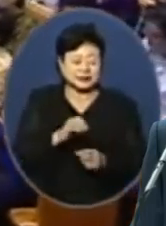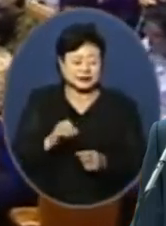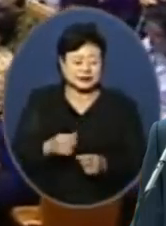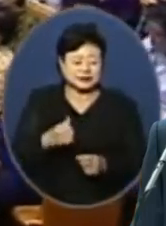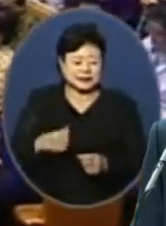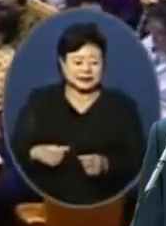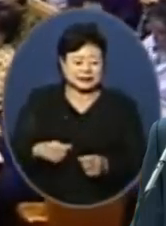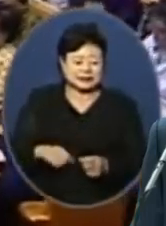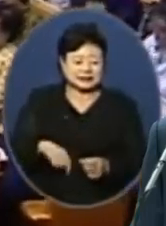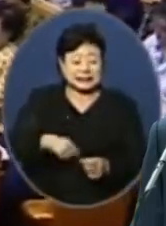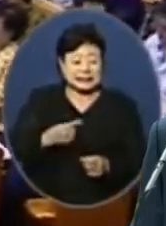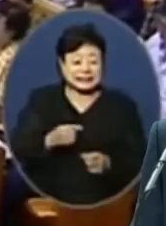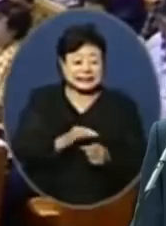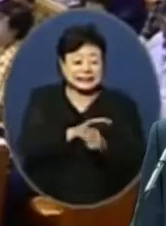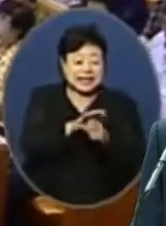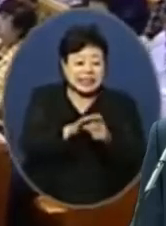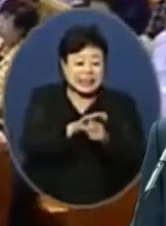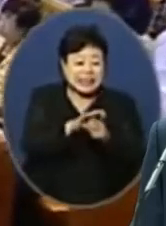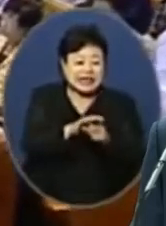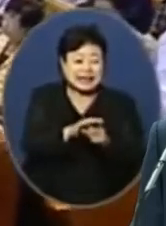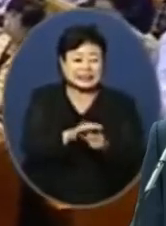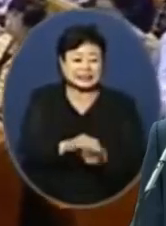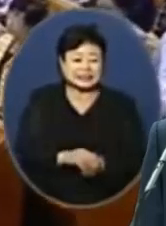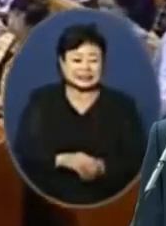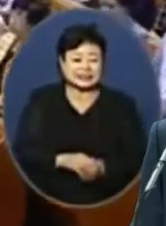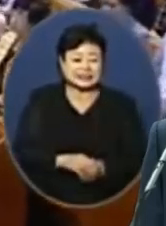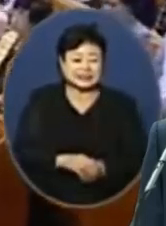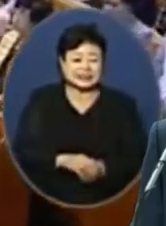내 자신같이 사랑하라. 이것이